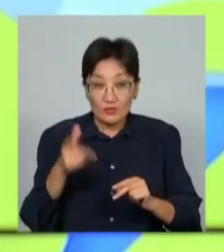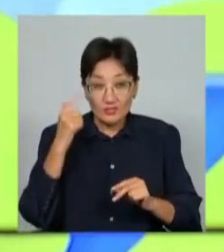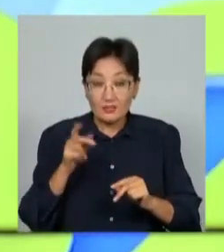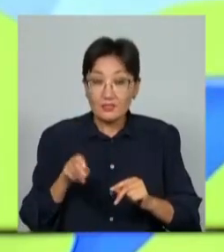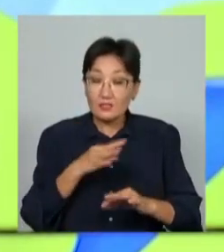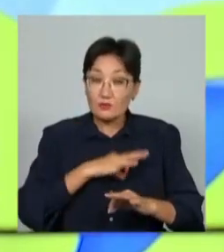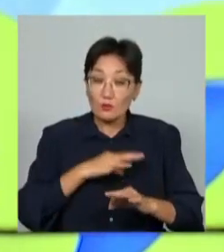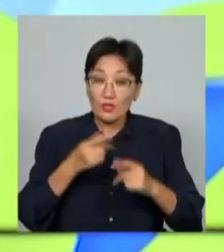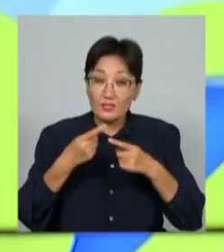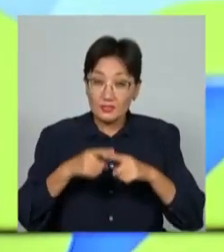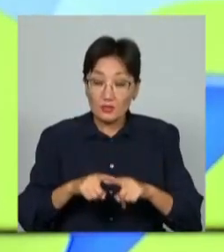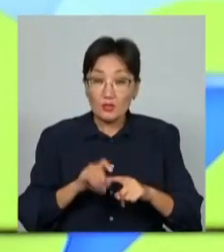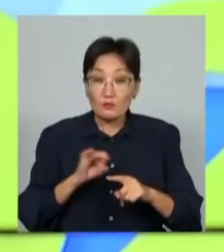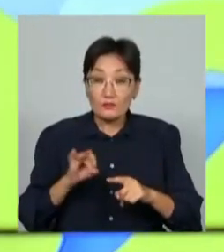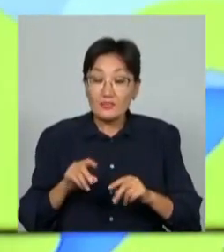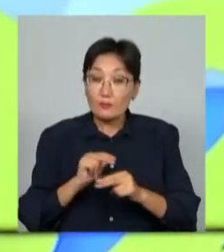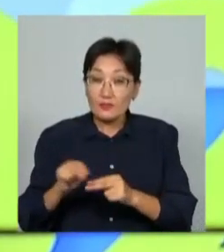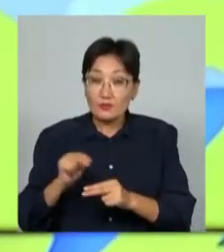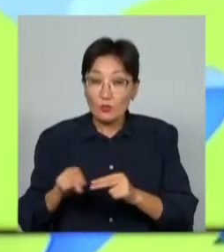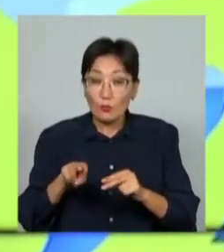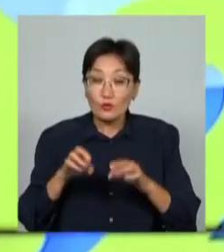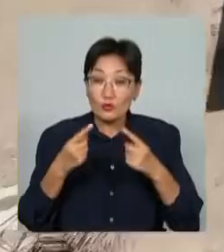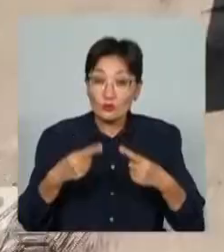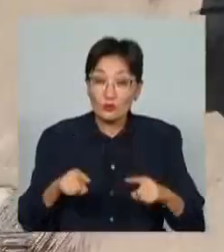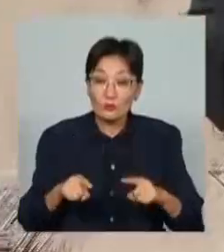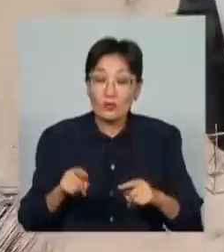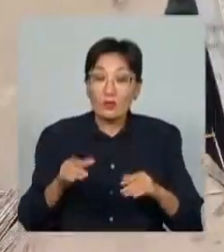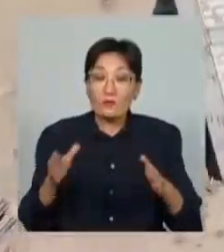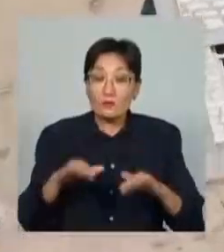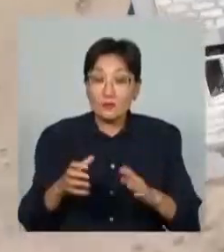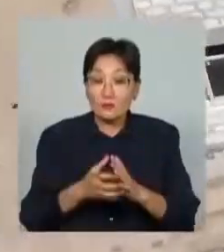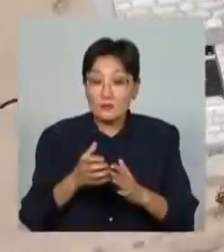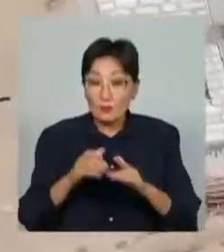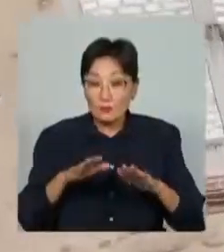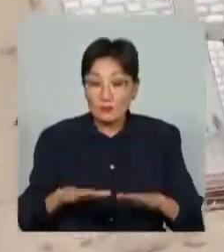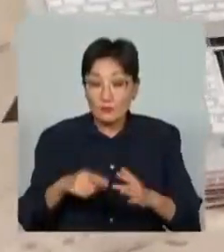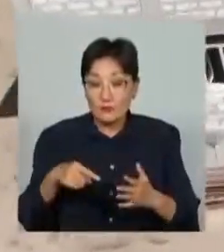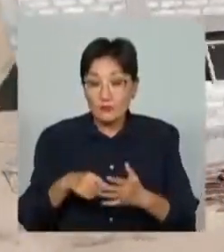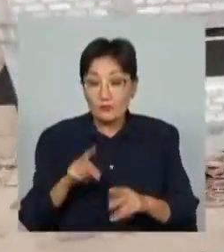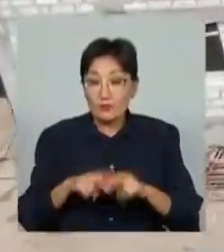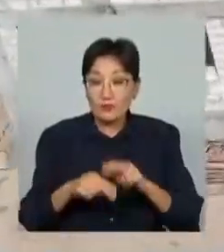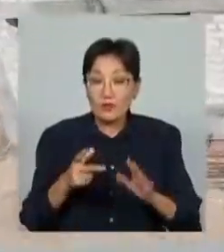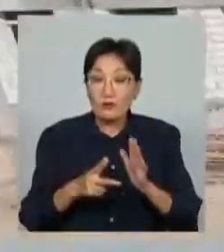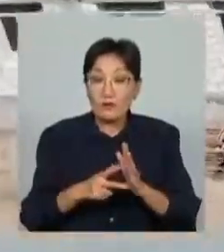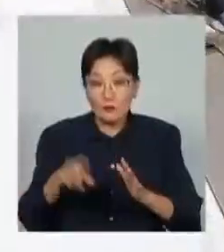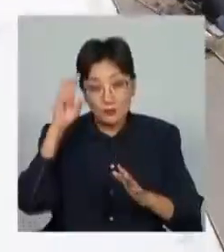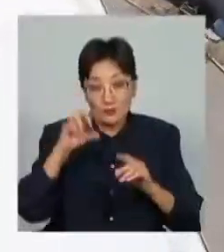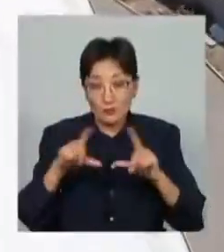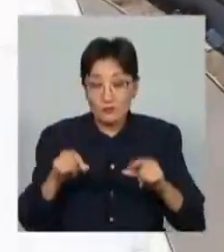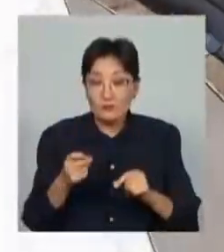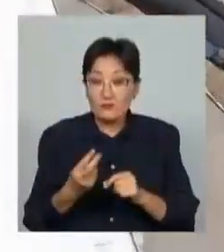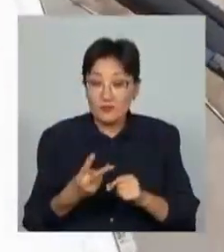как использовать технологии и преподавать по-другому. Чтобы снизить дефицит ученических мест в городе, строится 8 государственных школ